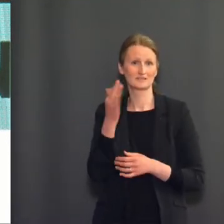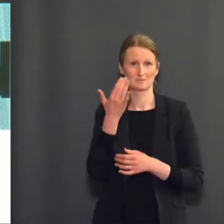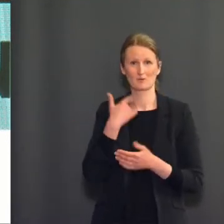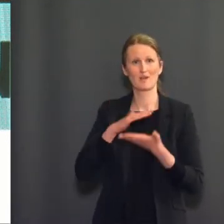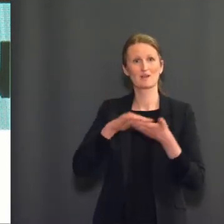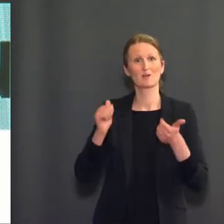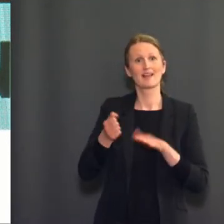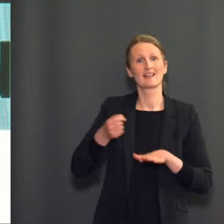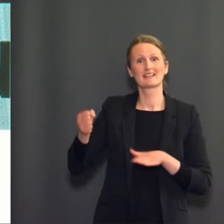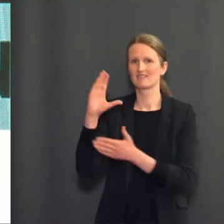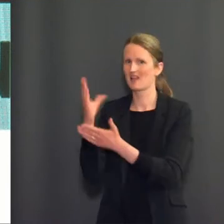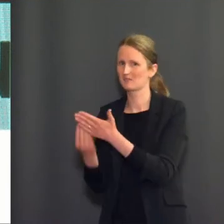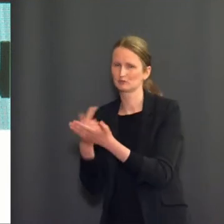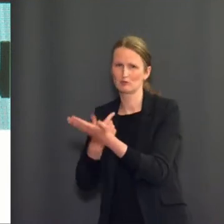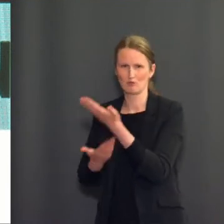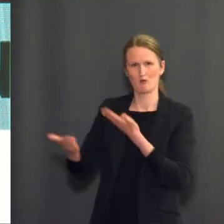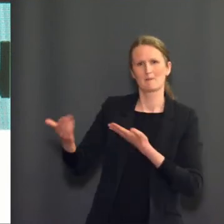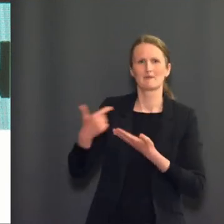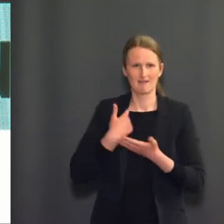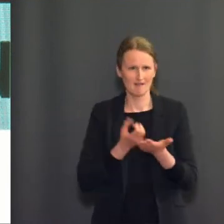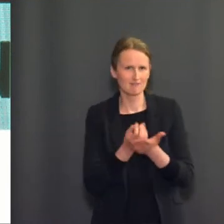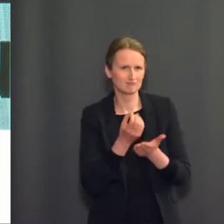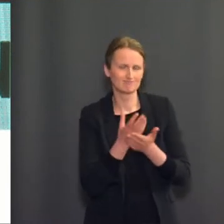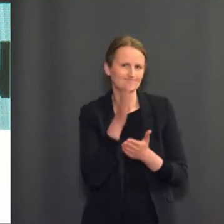pas être ici aujourd'hui.